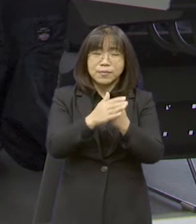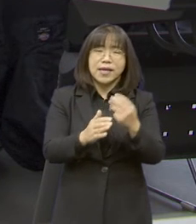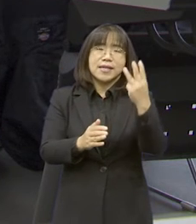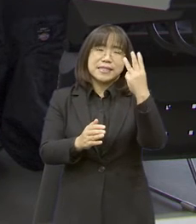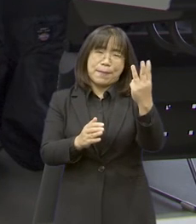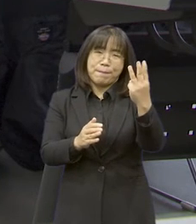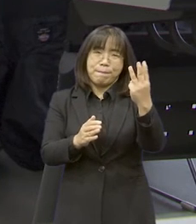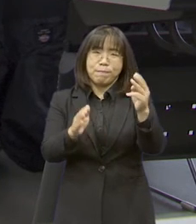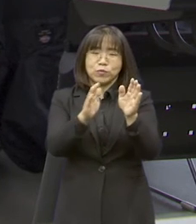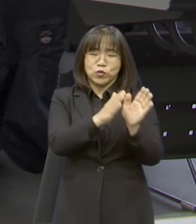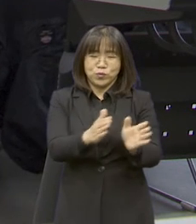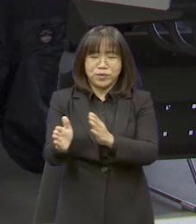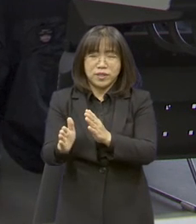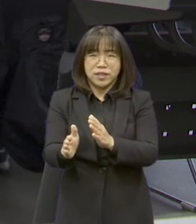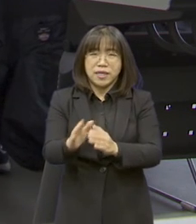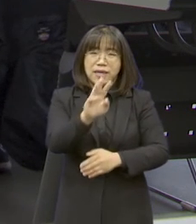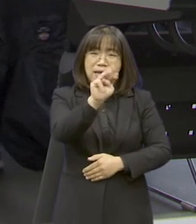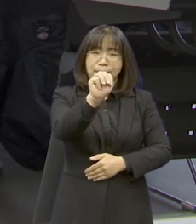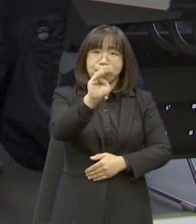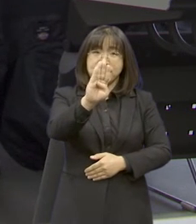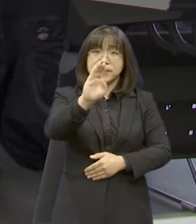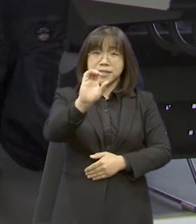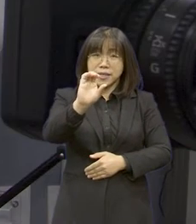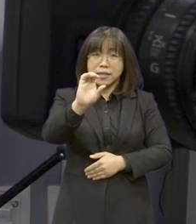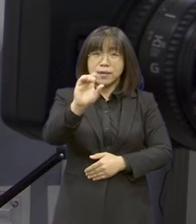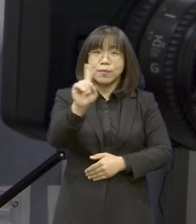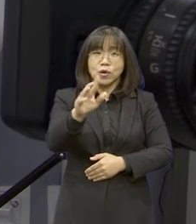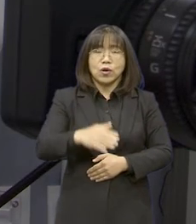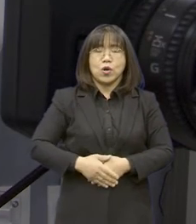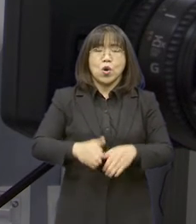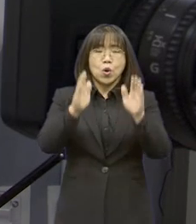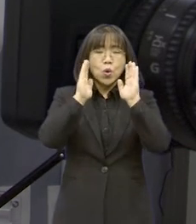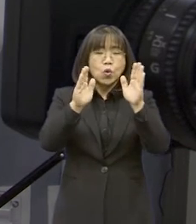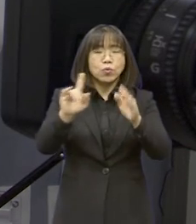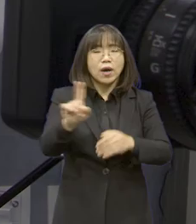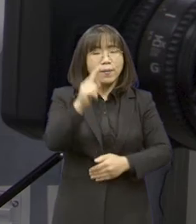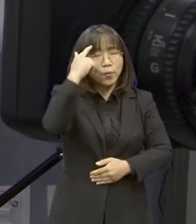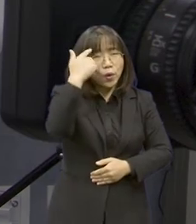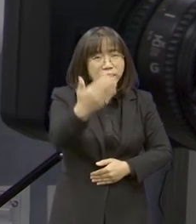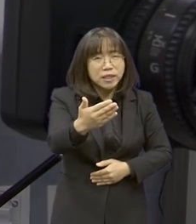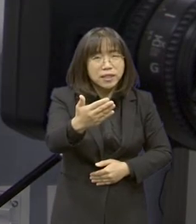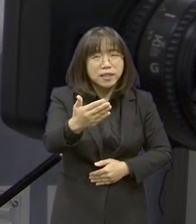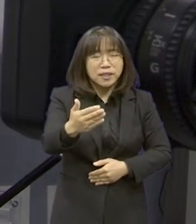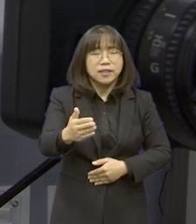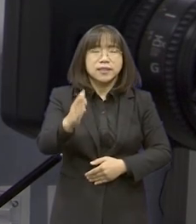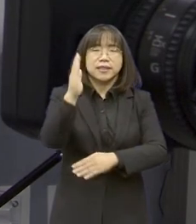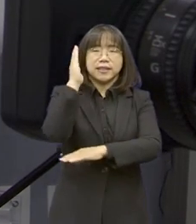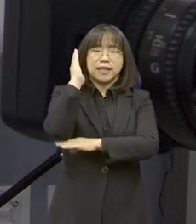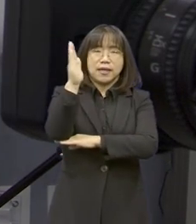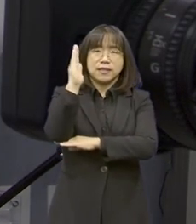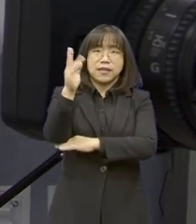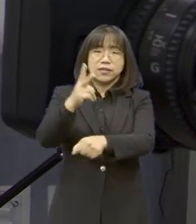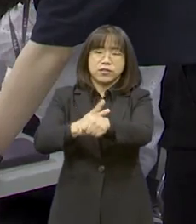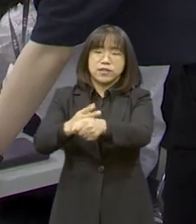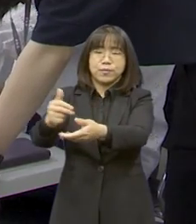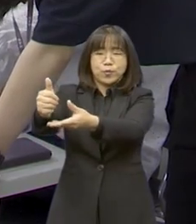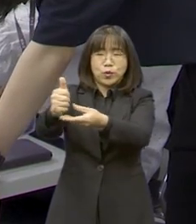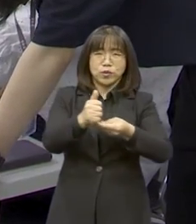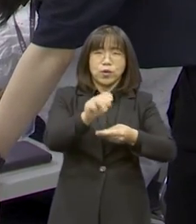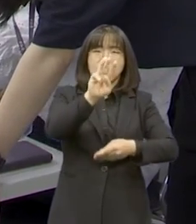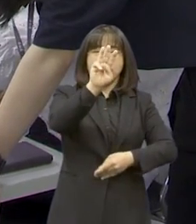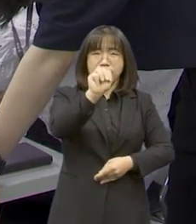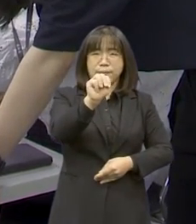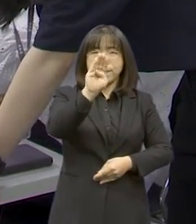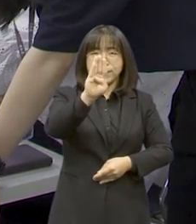더 라이브 3탄은 mbc 공부가 뭐니 프로그램 이병헌 컨설턴트가 강사로 나와 mbti 성격